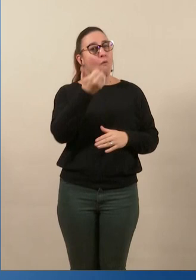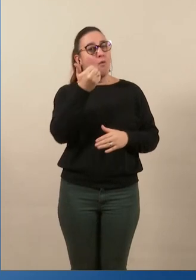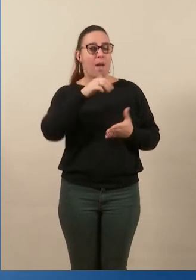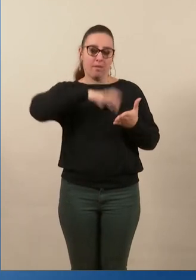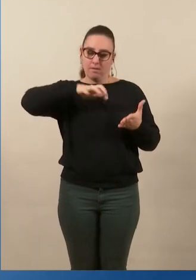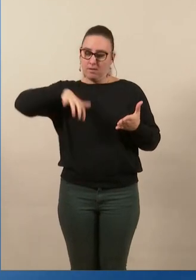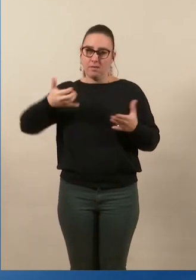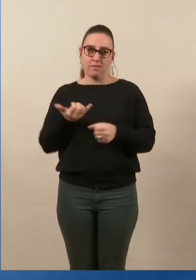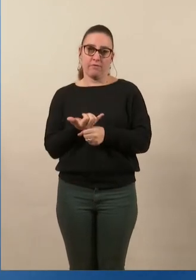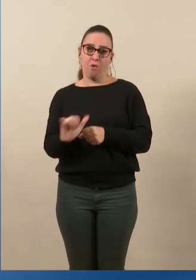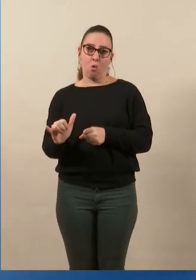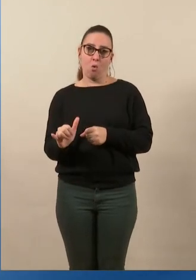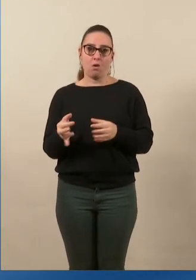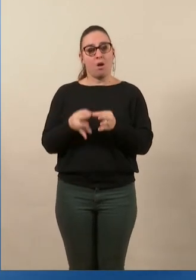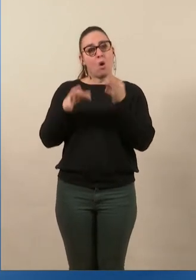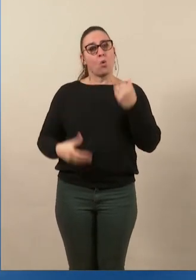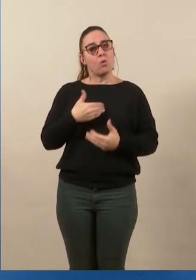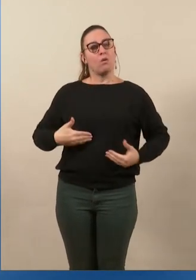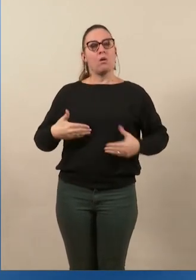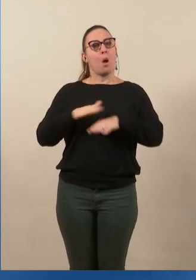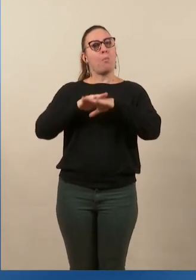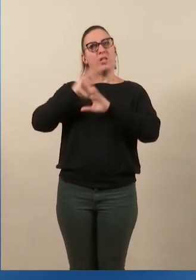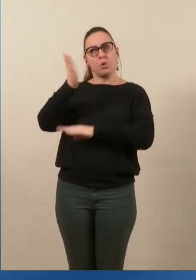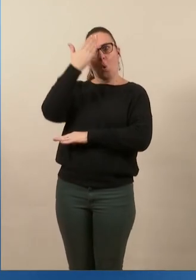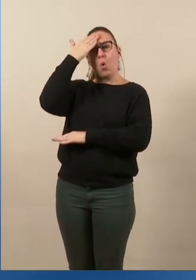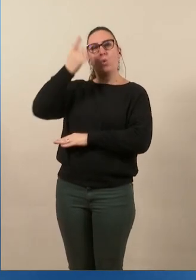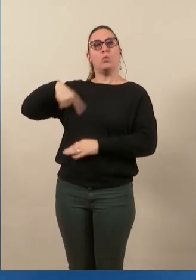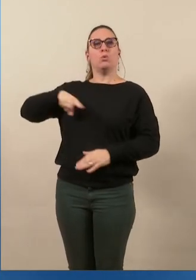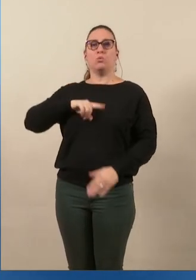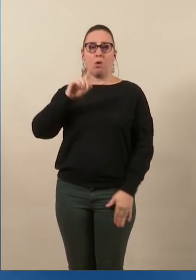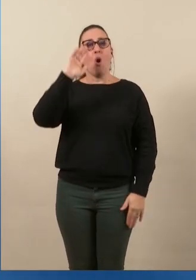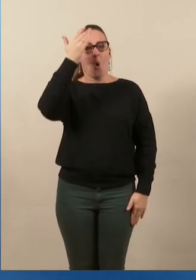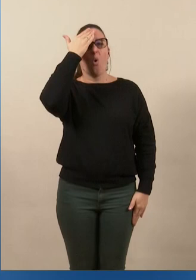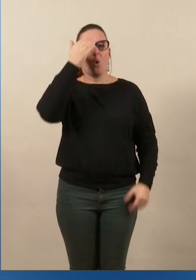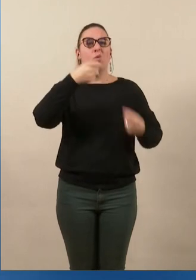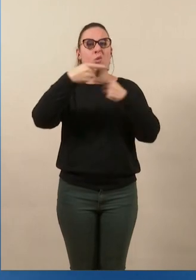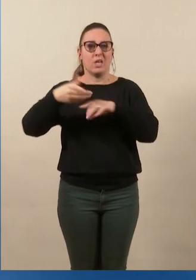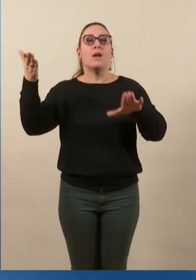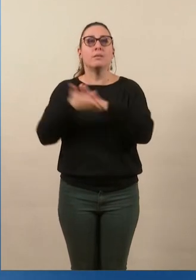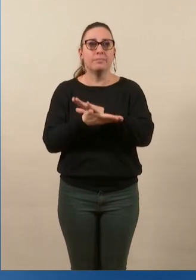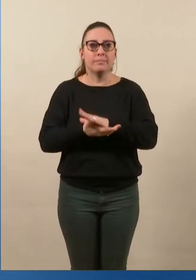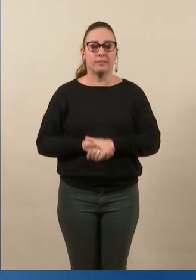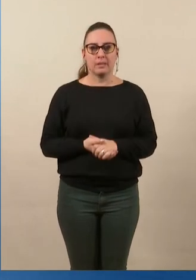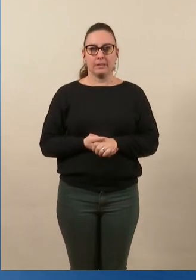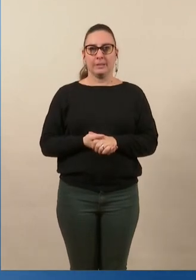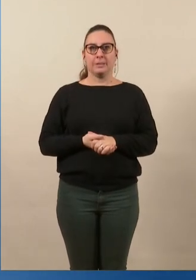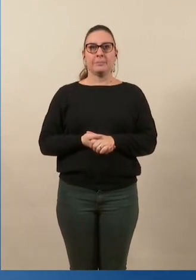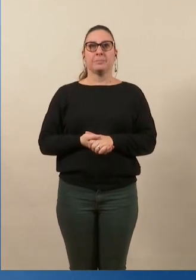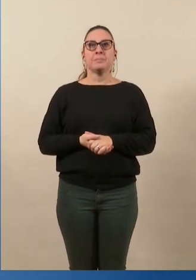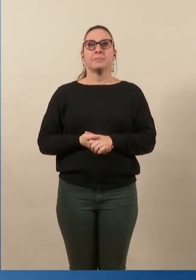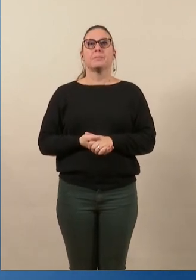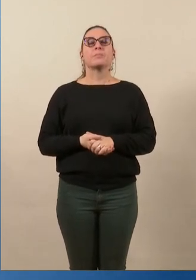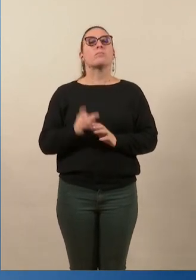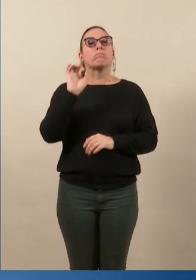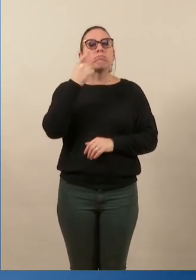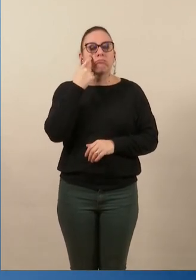est faux vous concluez que votre politique est reconnue elle est en fait bien reconnue par pour ce qu'elle est on apprend